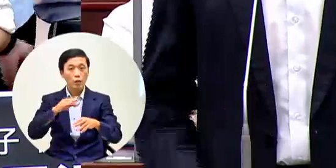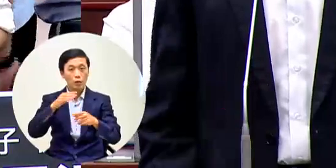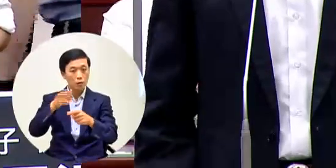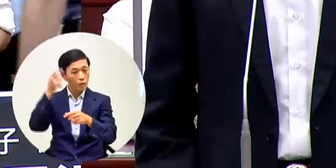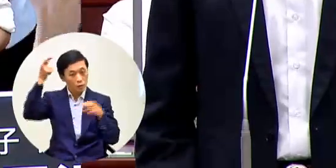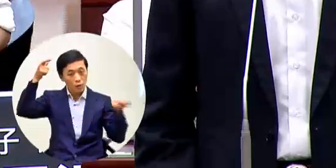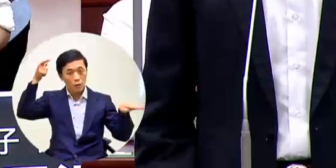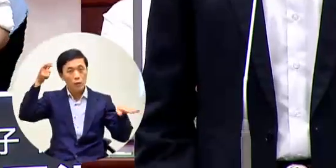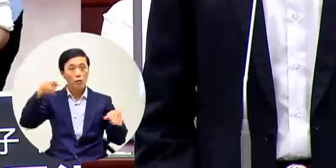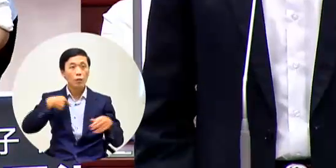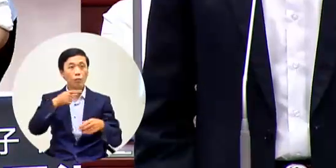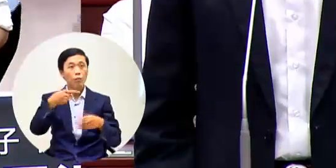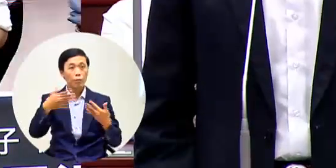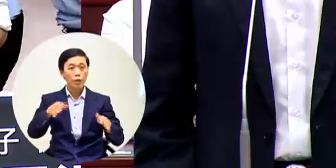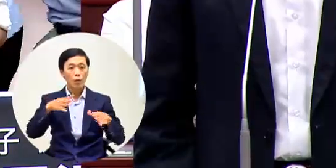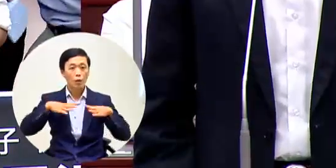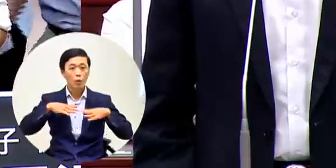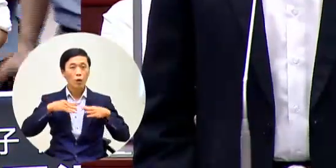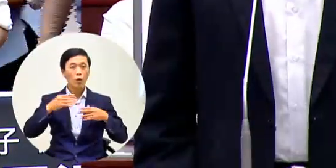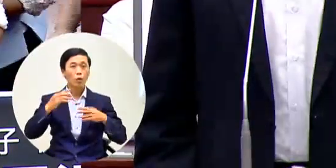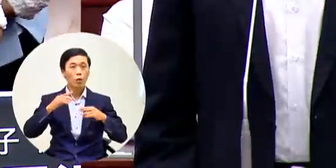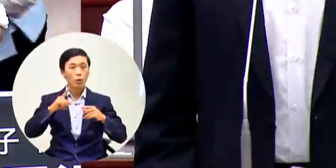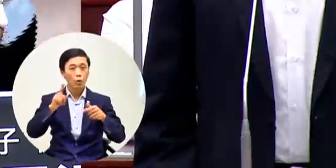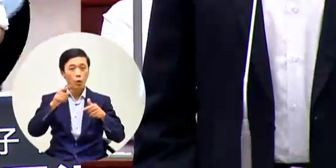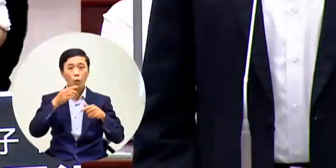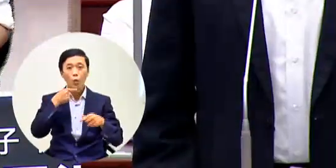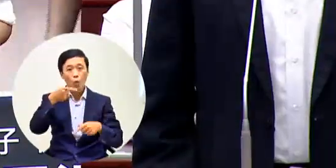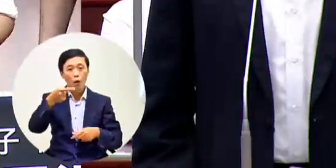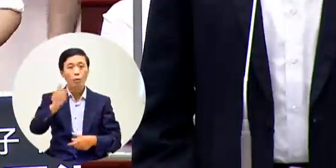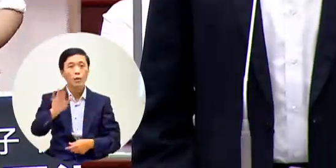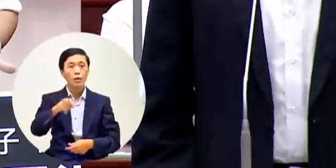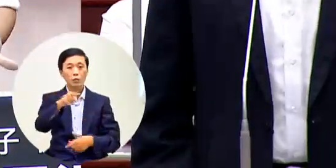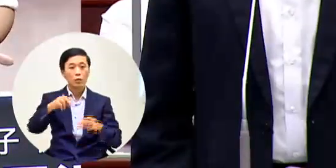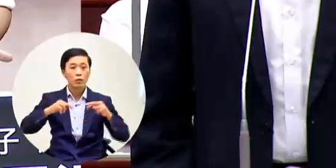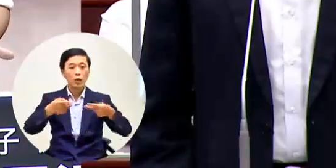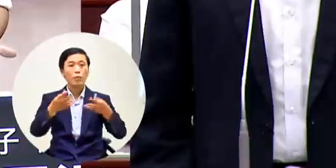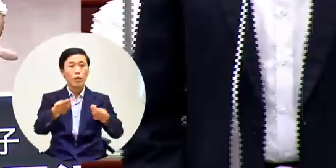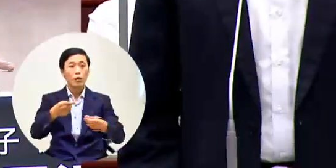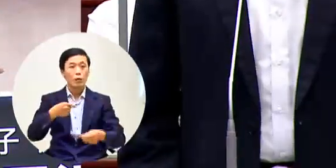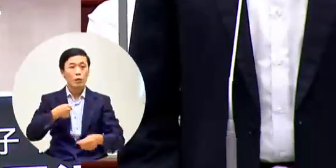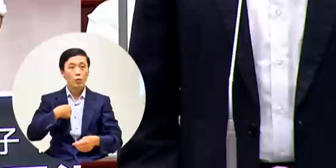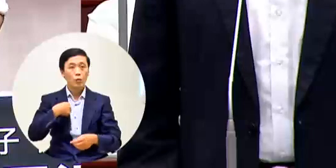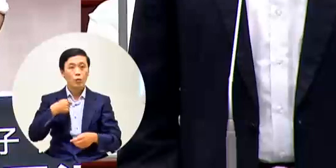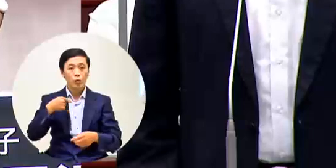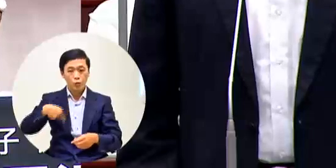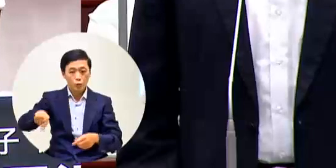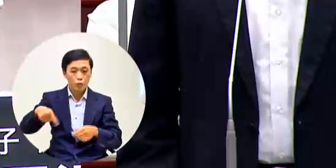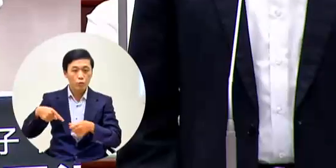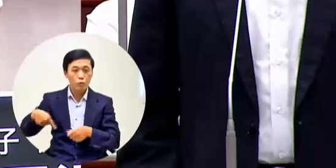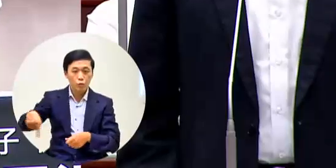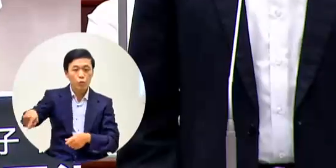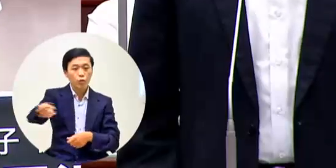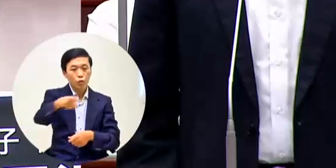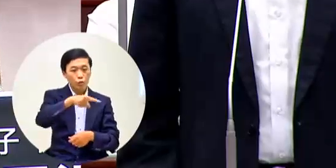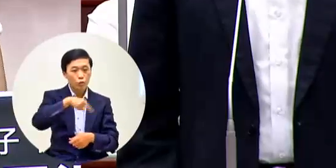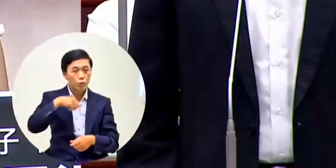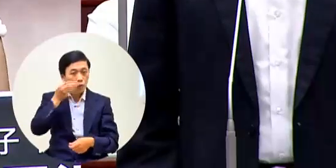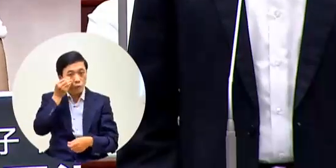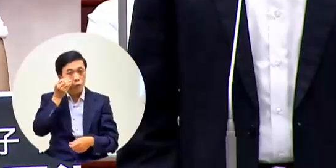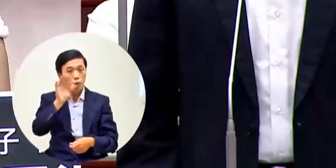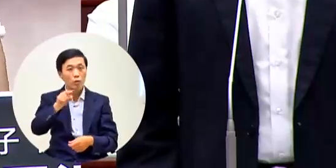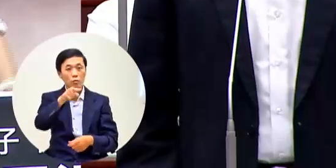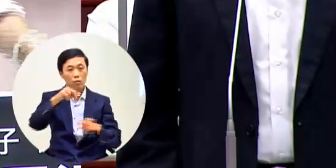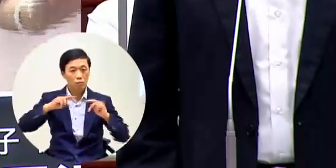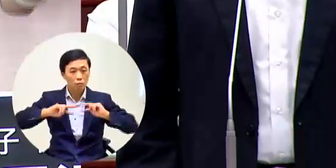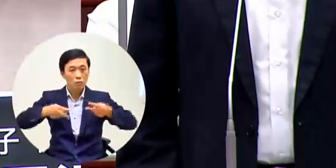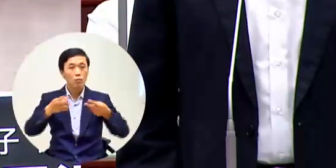是菩 萨。不要讲官话，怎么改善？你们完全没改善，本席绕过一圈了，你们真的没有改